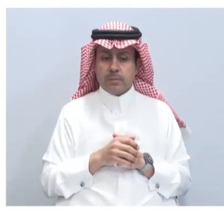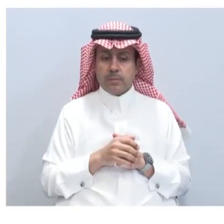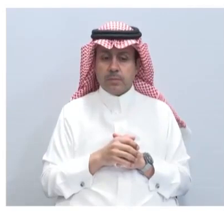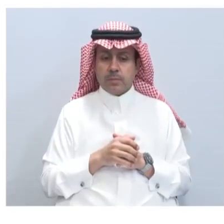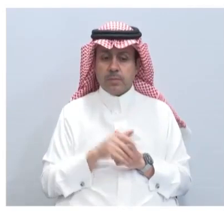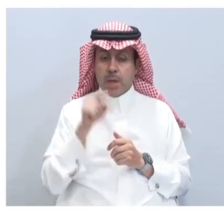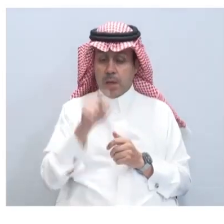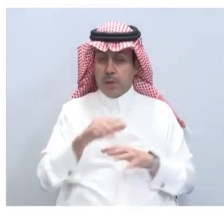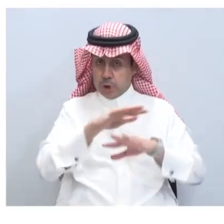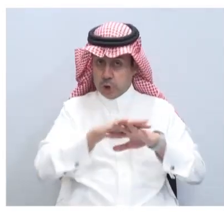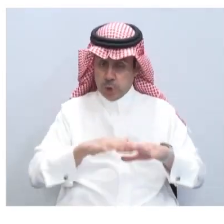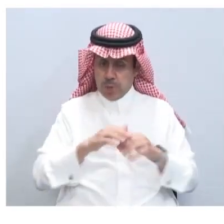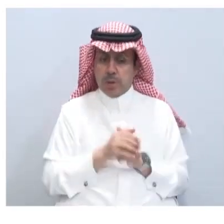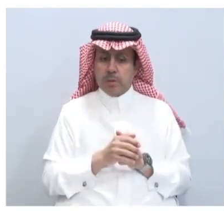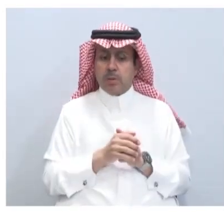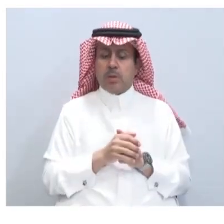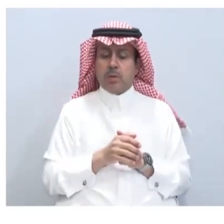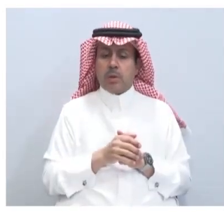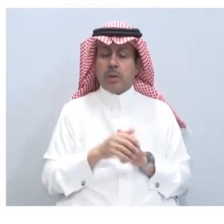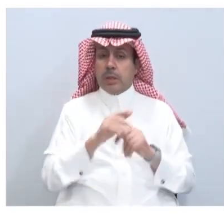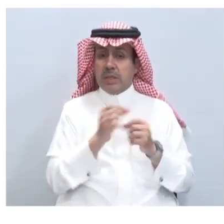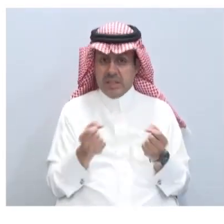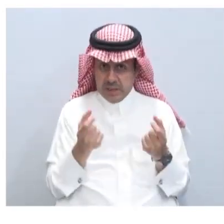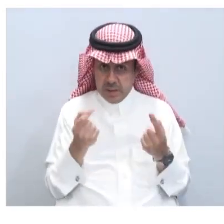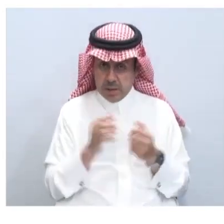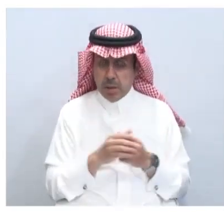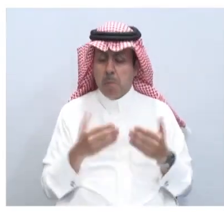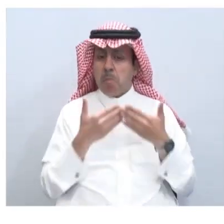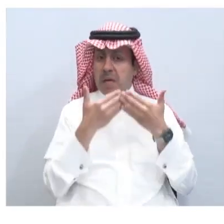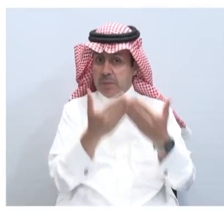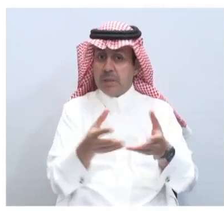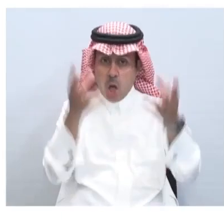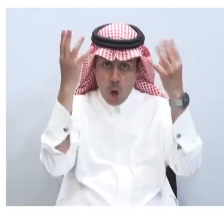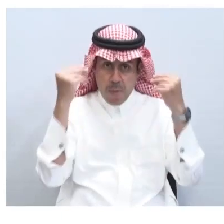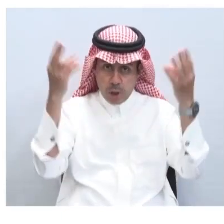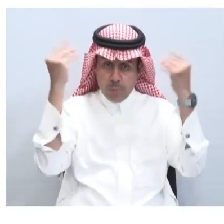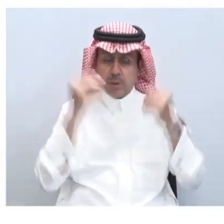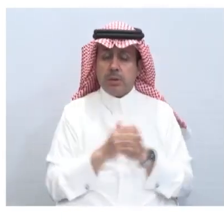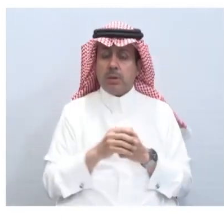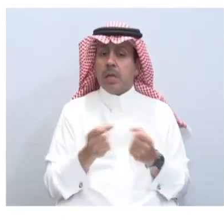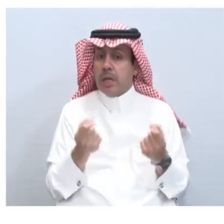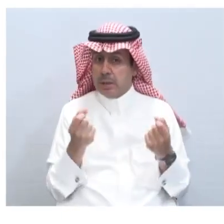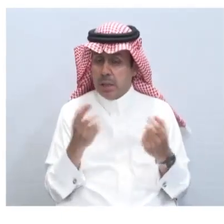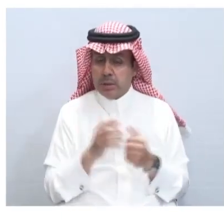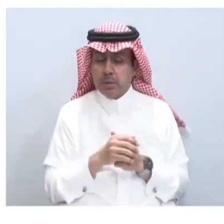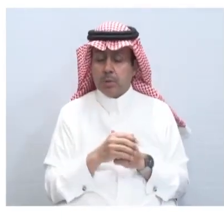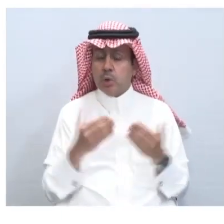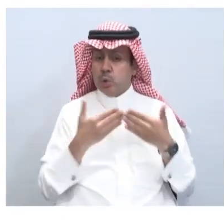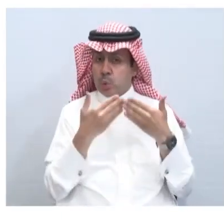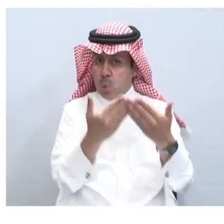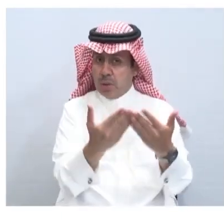هذه الشبكه او هذه الشبكات الانترنت ما هي الخدمات المعلوماتيه او خدمات الانترنت المعلوماتيه التي